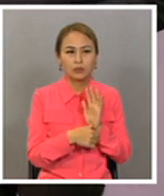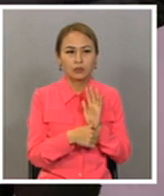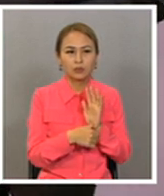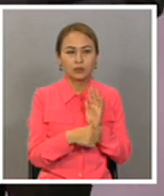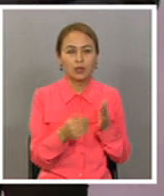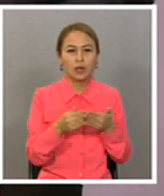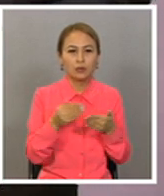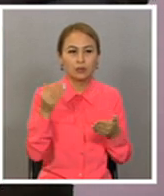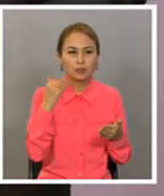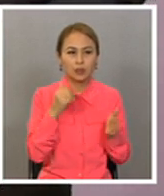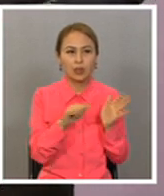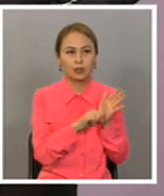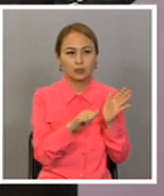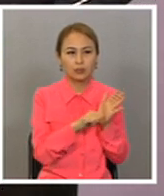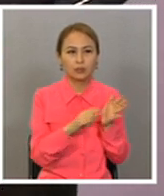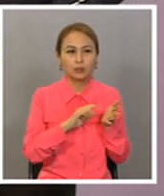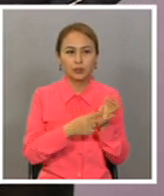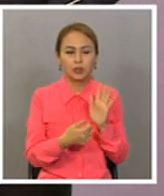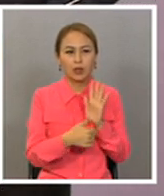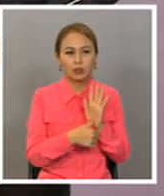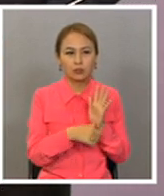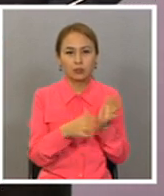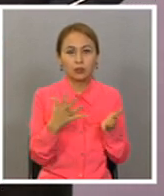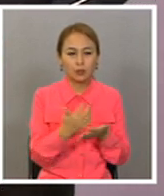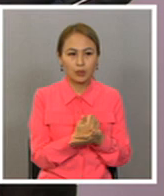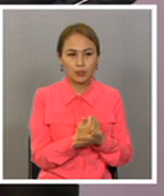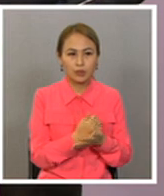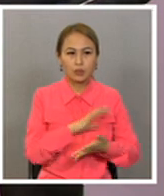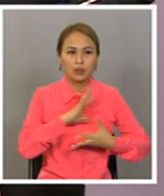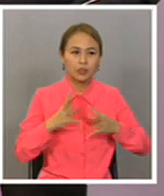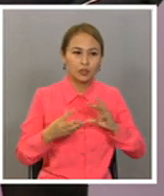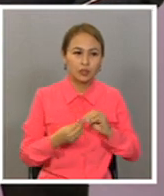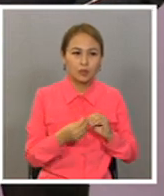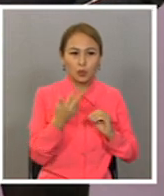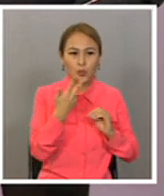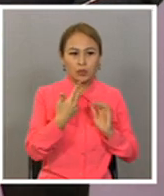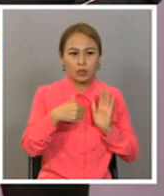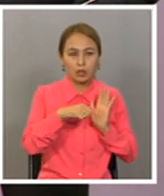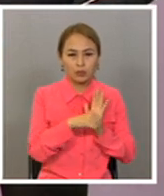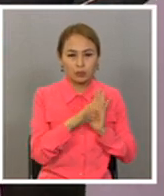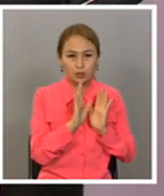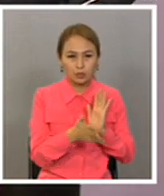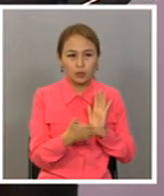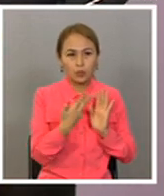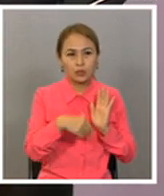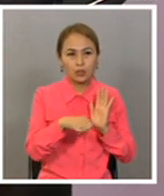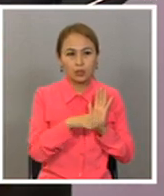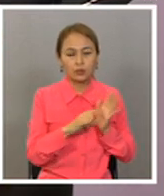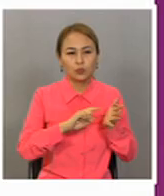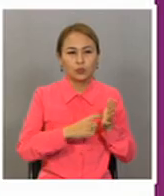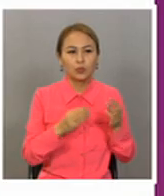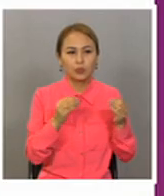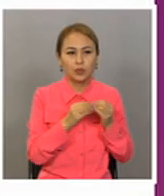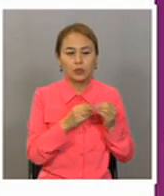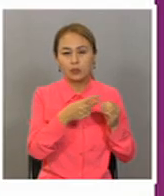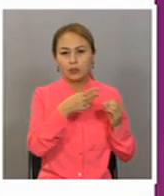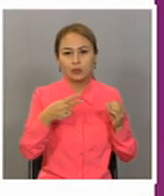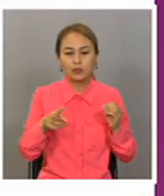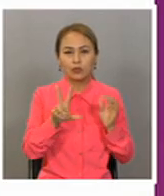Алдымен 6 мен 6-ның көбейтіндісін табамыз. Нәтижеміз 36-ға тең. Ал 36 мен 10-ның